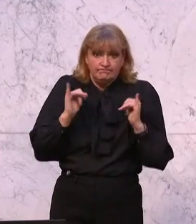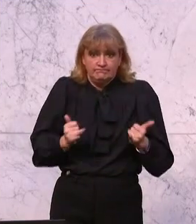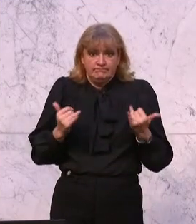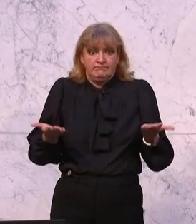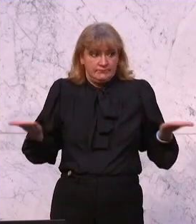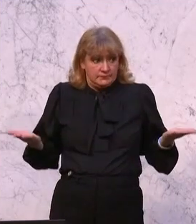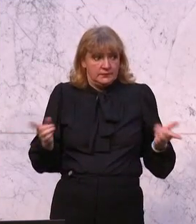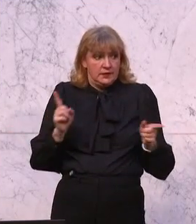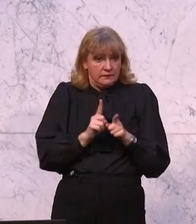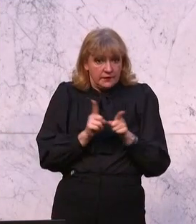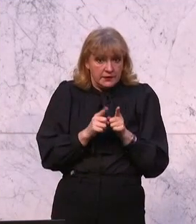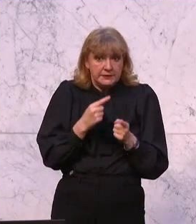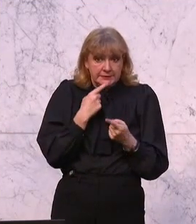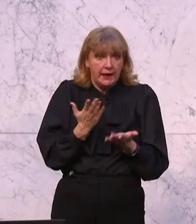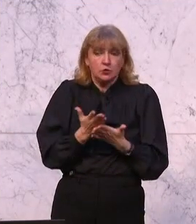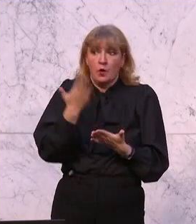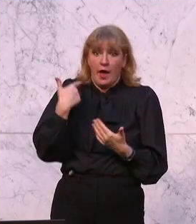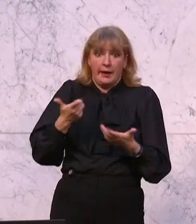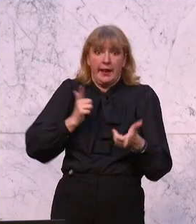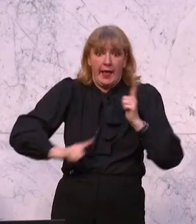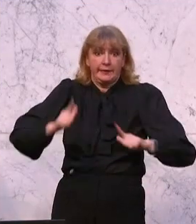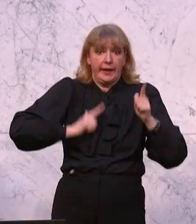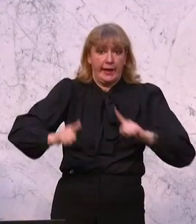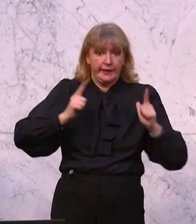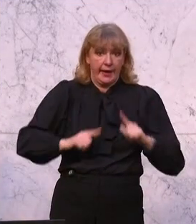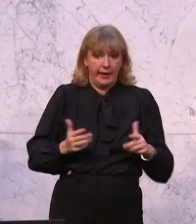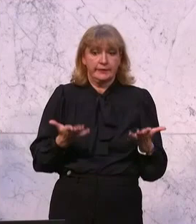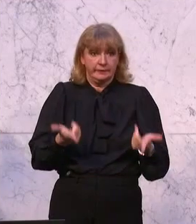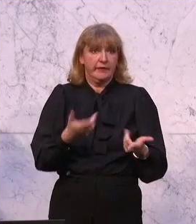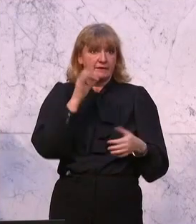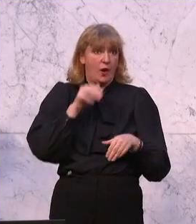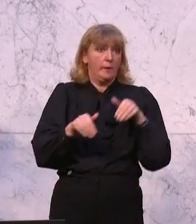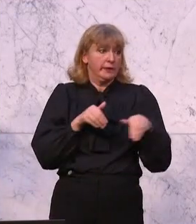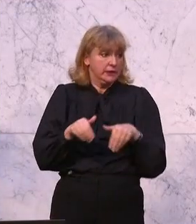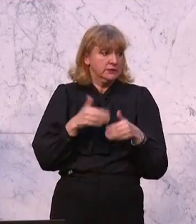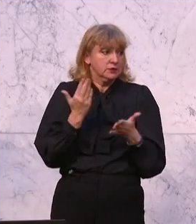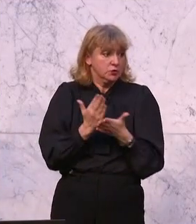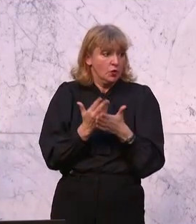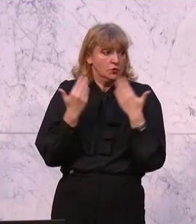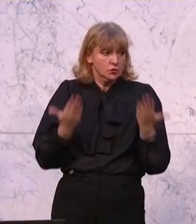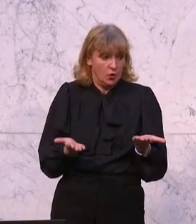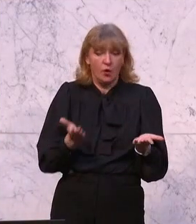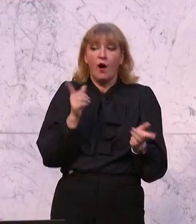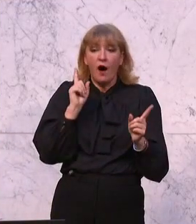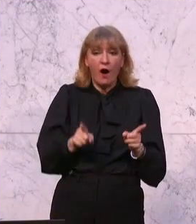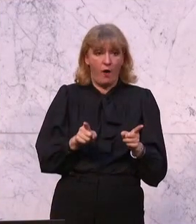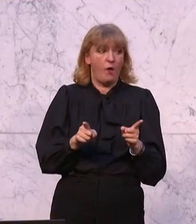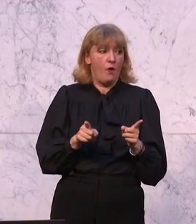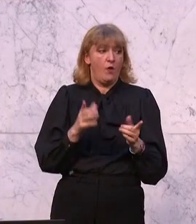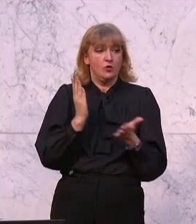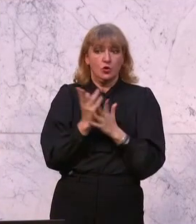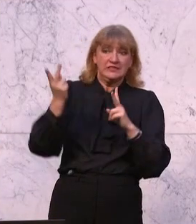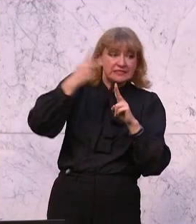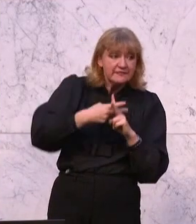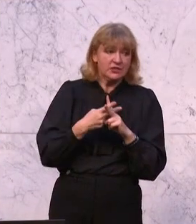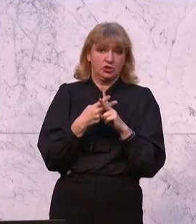bedauerlicherweise schon lange. Und wissen Sie, Frau Minister, sie hat ja auch